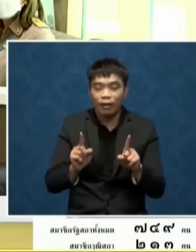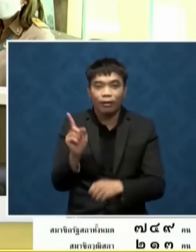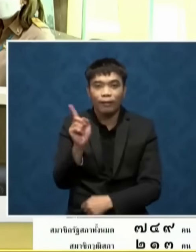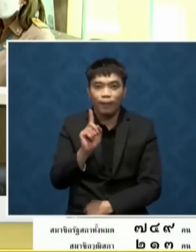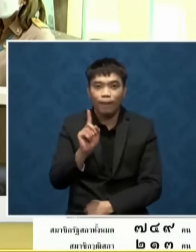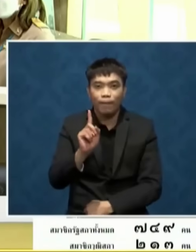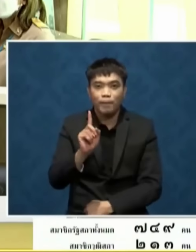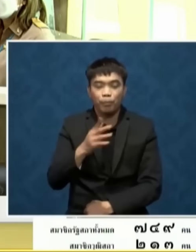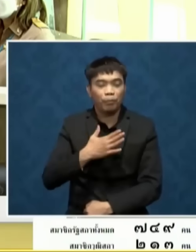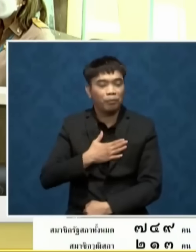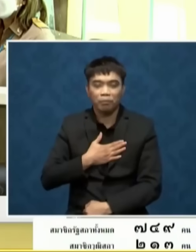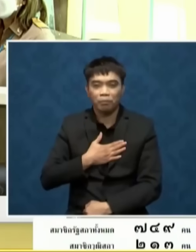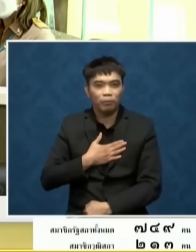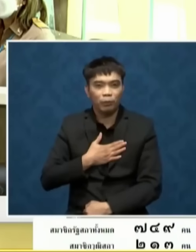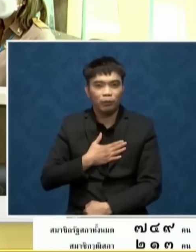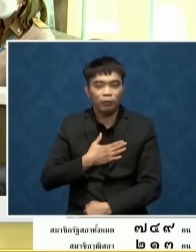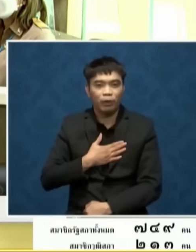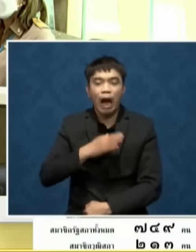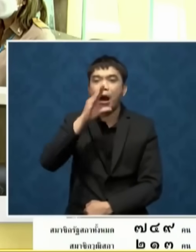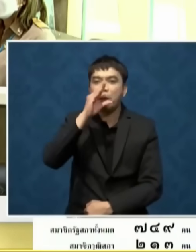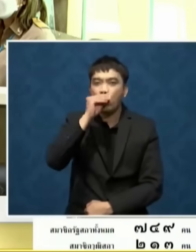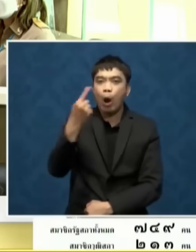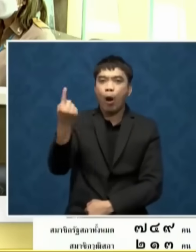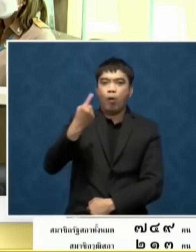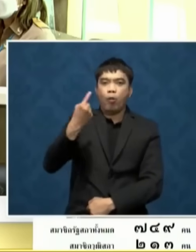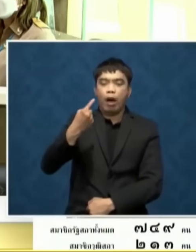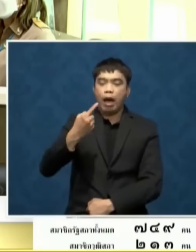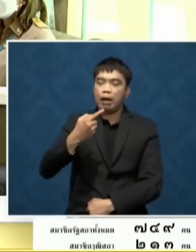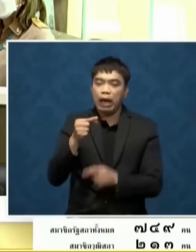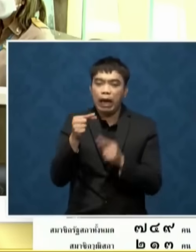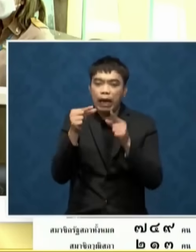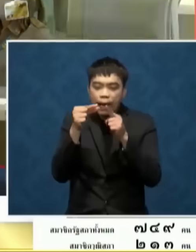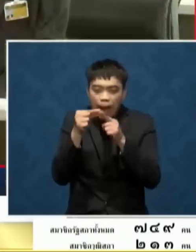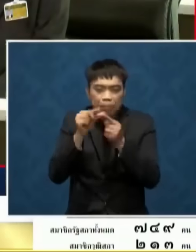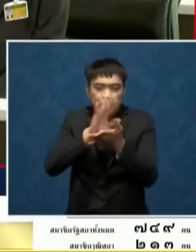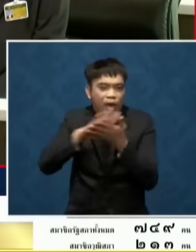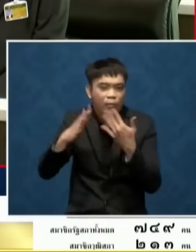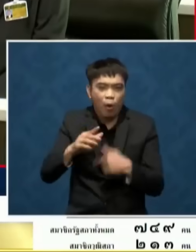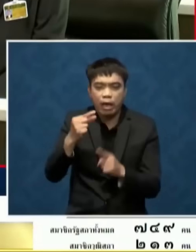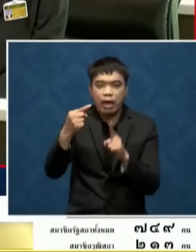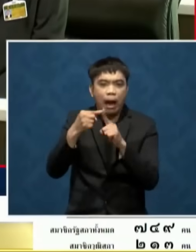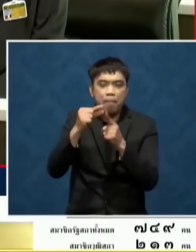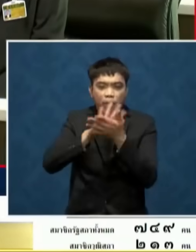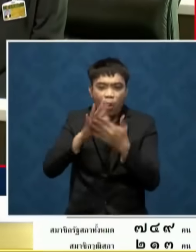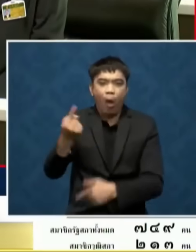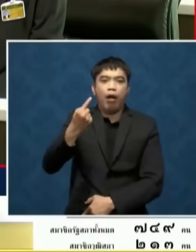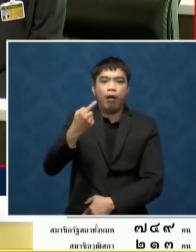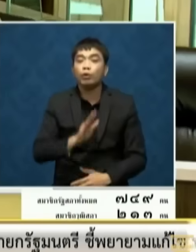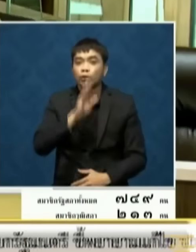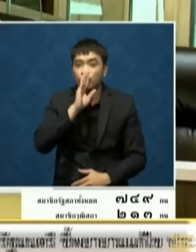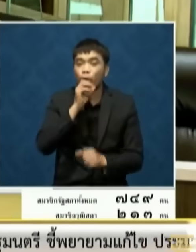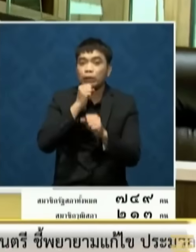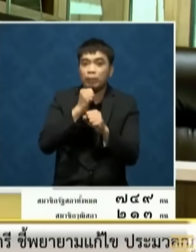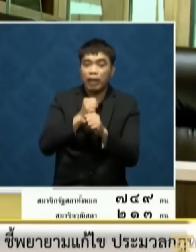หรือคือต้องทำความเข้าใจก่อนว่าในการเลือกตั้งส.ส.ที่ผ่านมาเป็นการเลือกตั้งที่ประชาชนให้คะแนนเลือกแต่ละพร